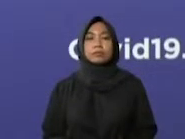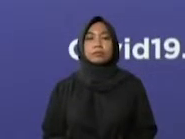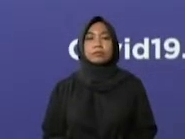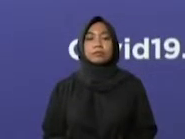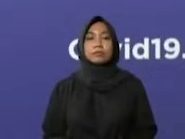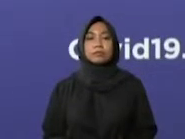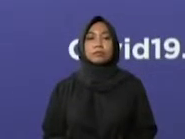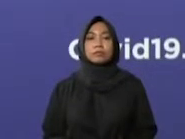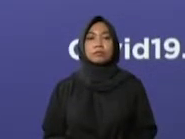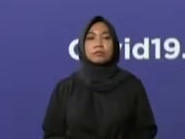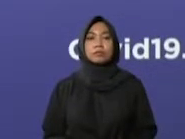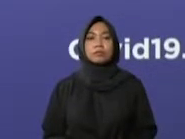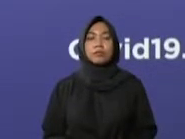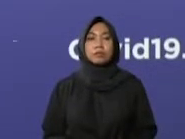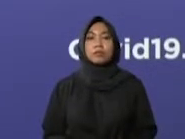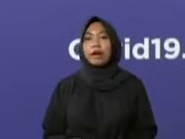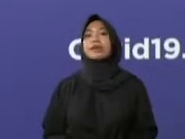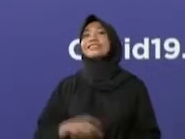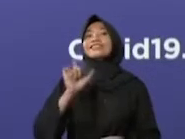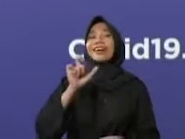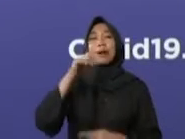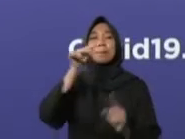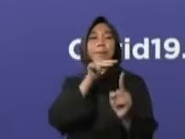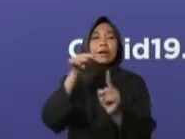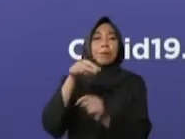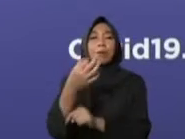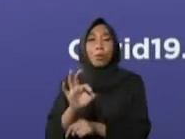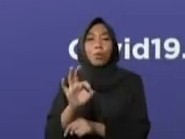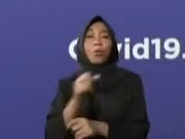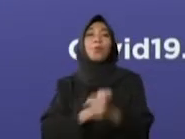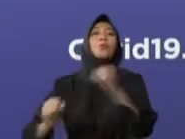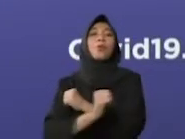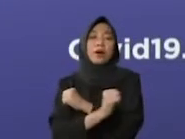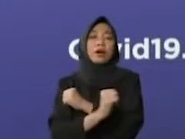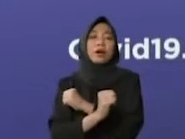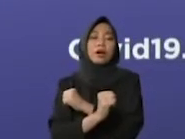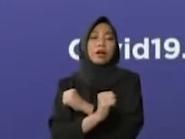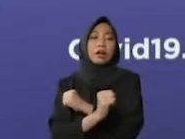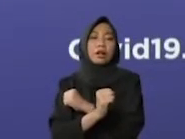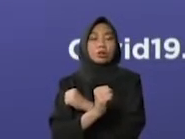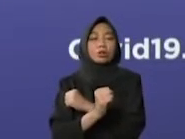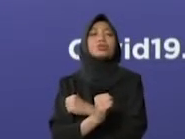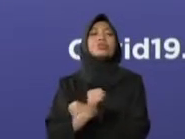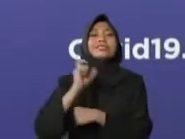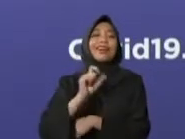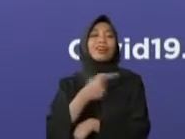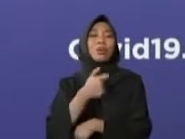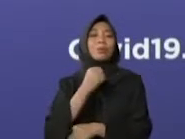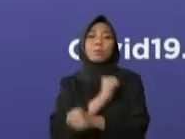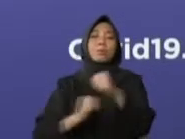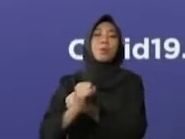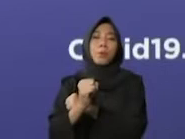inilah yang akan merubah paradigma baru kita inilah yang akan merubah kebiasaan kita